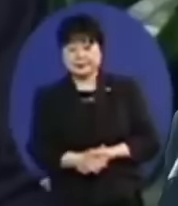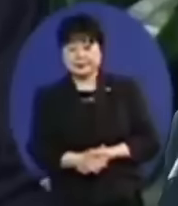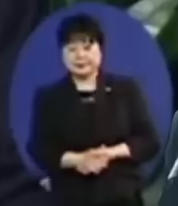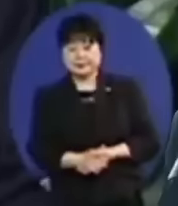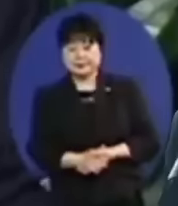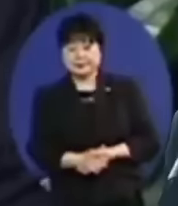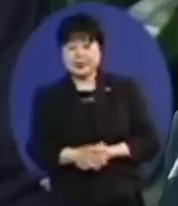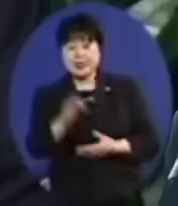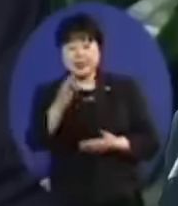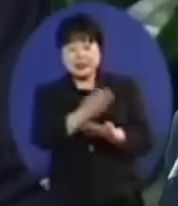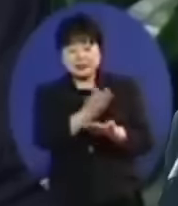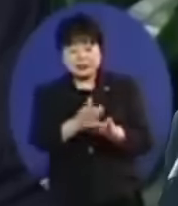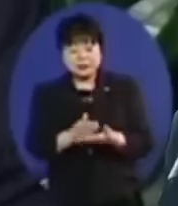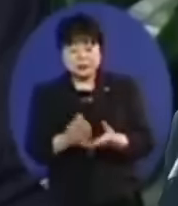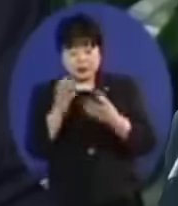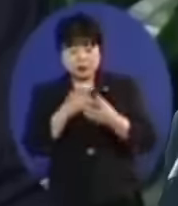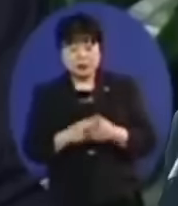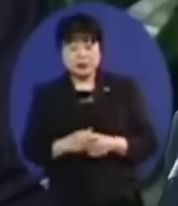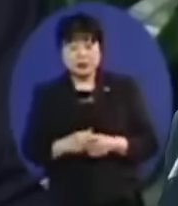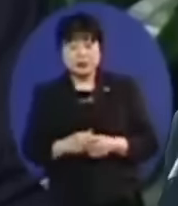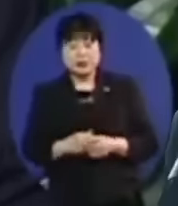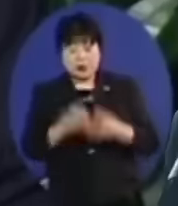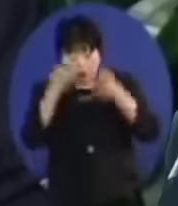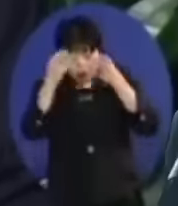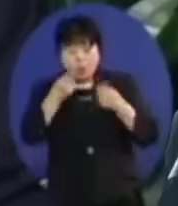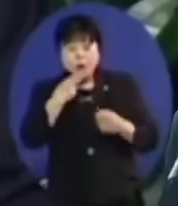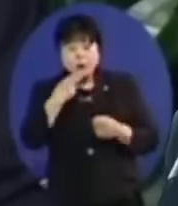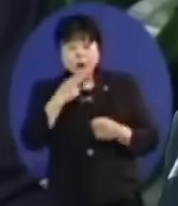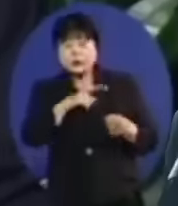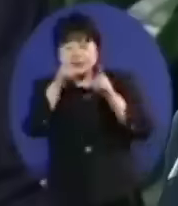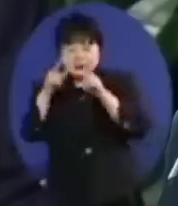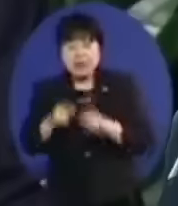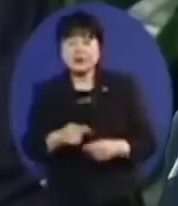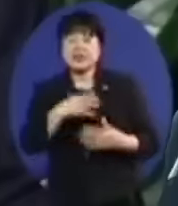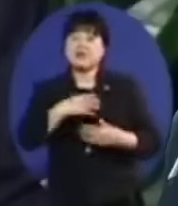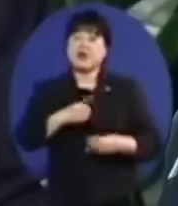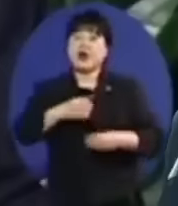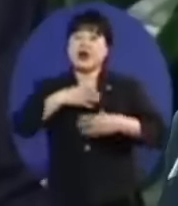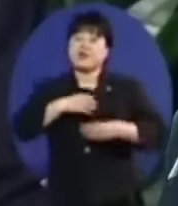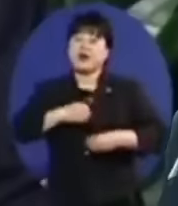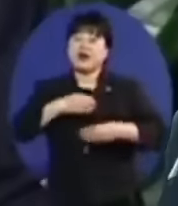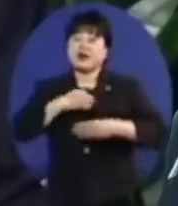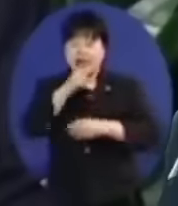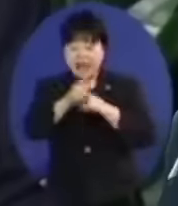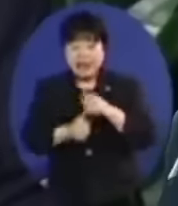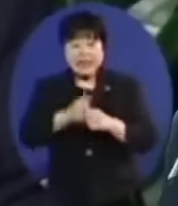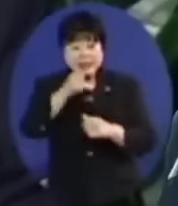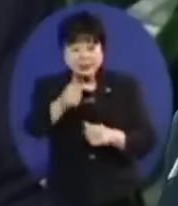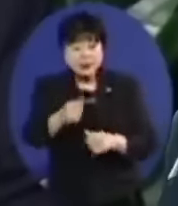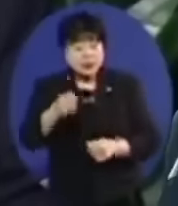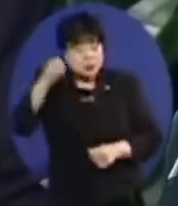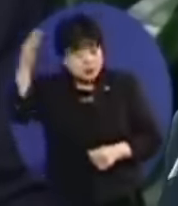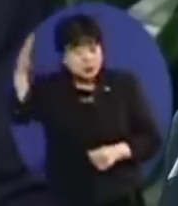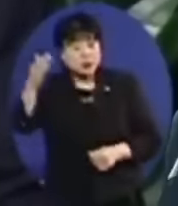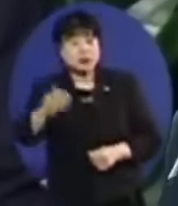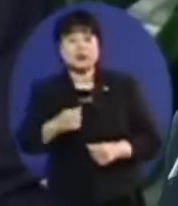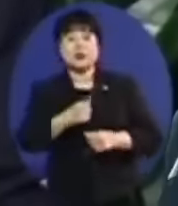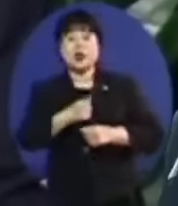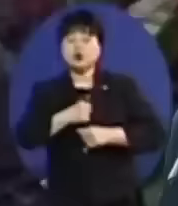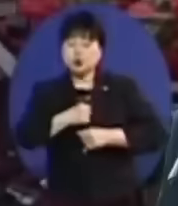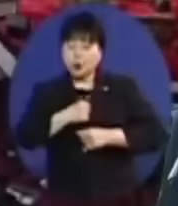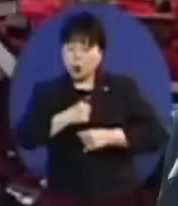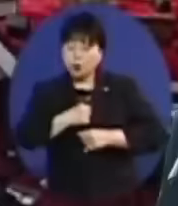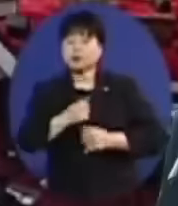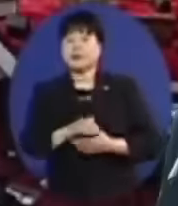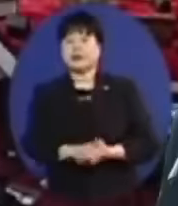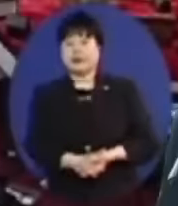열 가지 시련보다 시련 없는 삶이 더 위험한 것은 평안하다 평안하다 할 때 하나님을 잊어버리기가